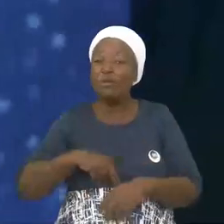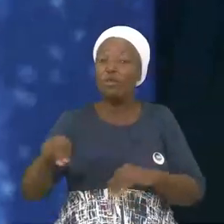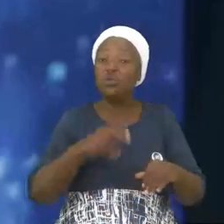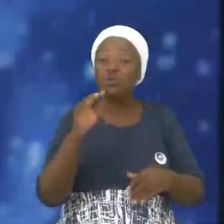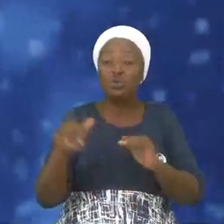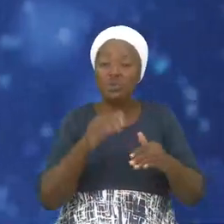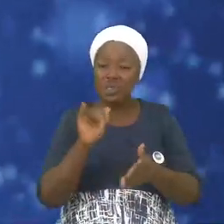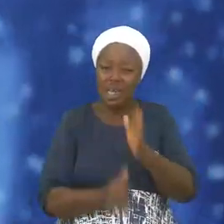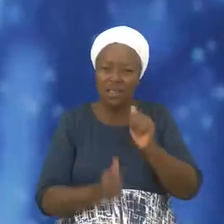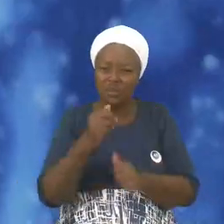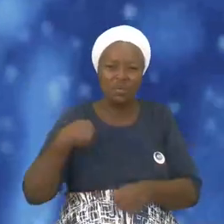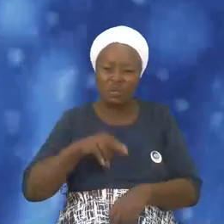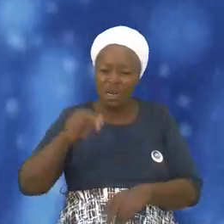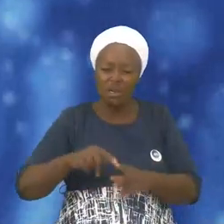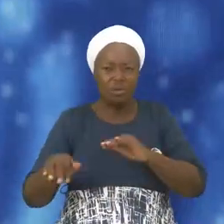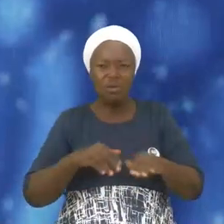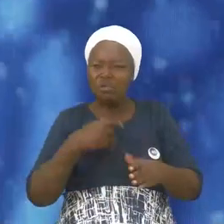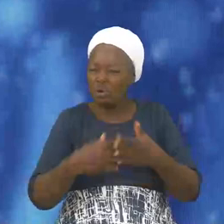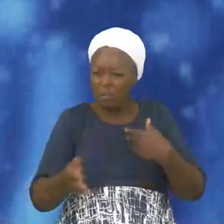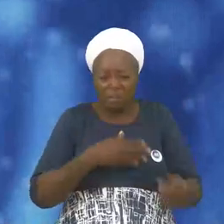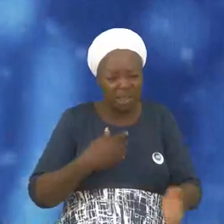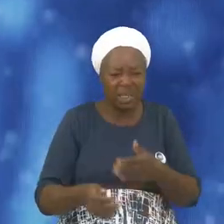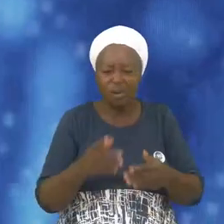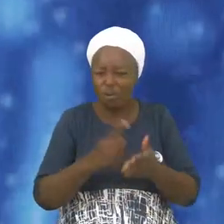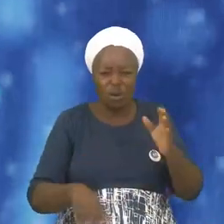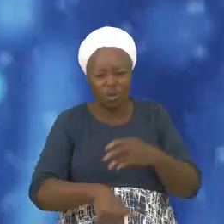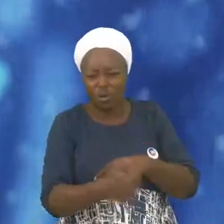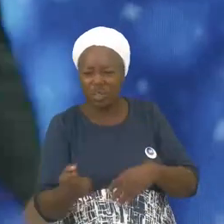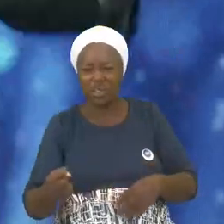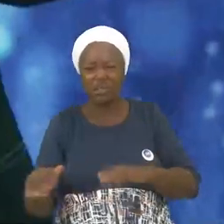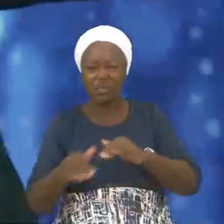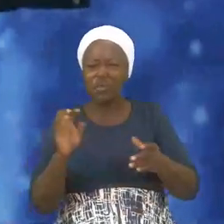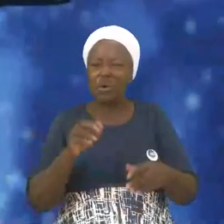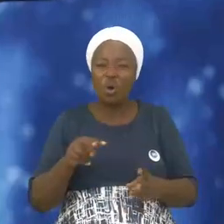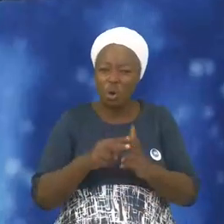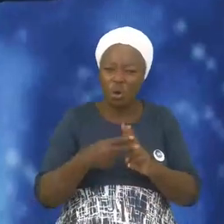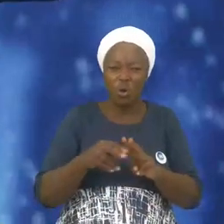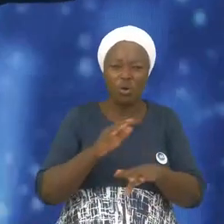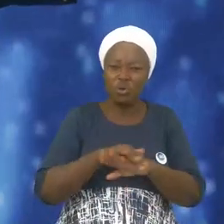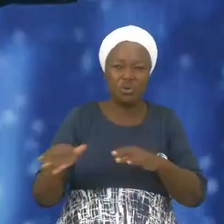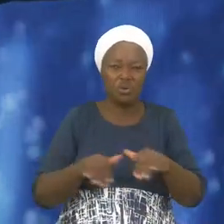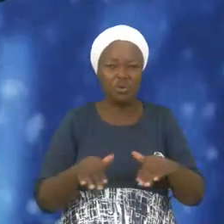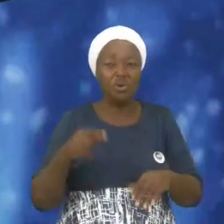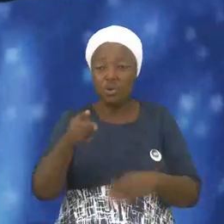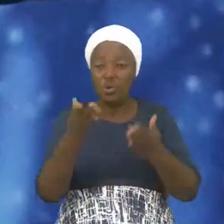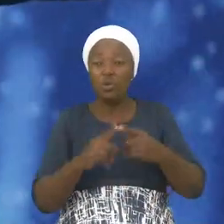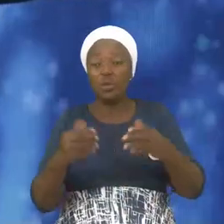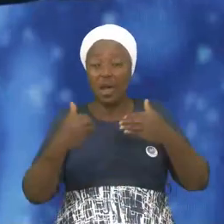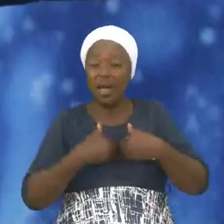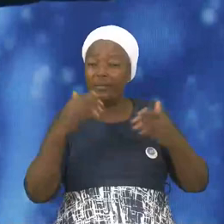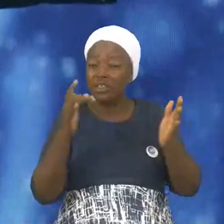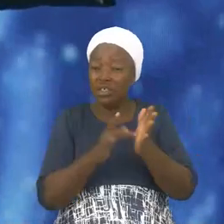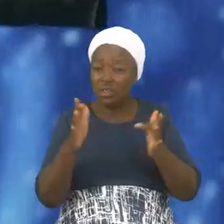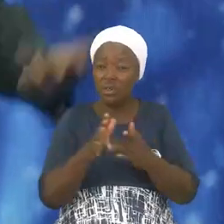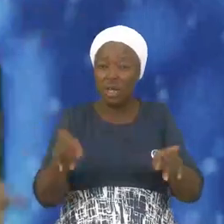La douleur. Nous faisons ce que nous devons faire. Peu importe ce que les autres font ou ne font